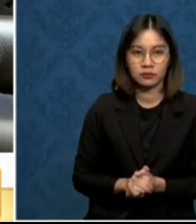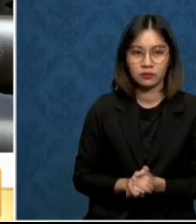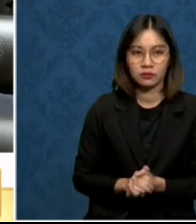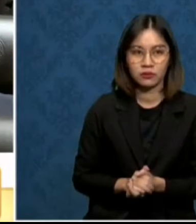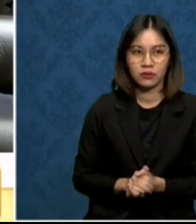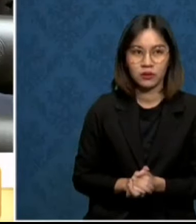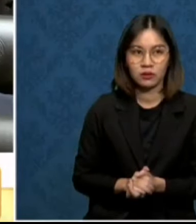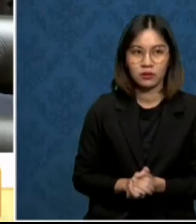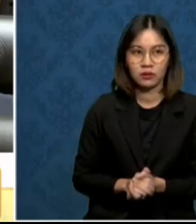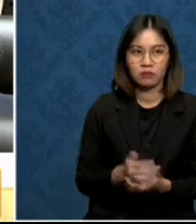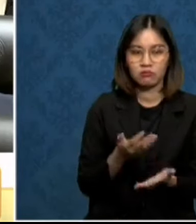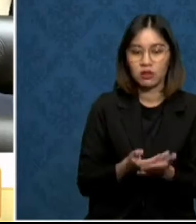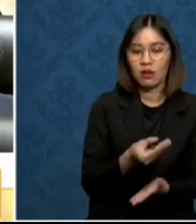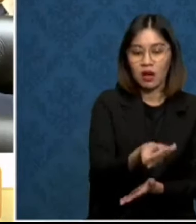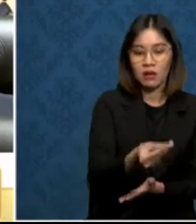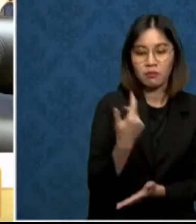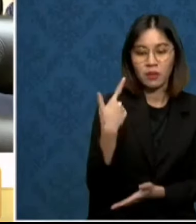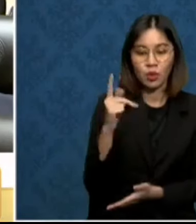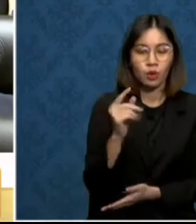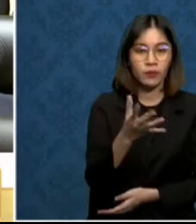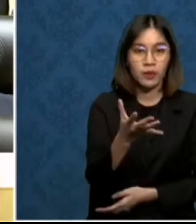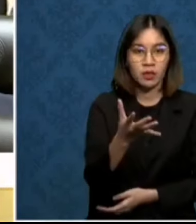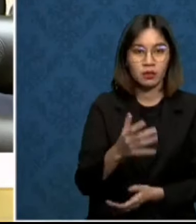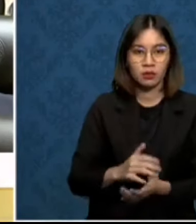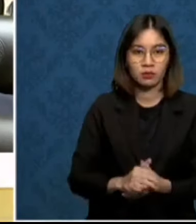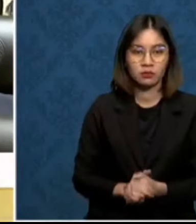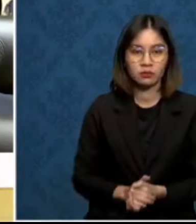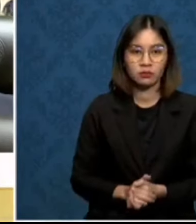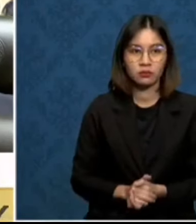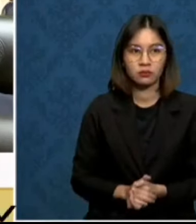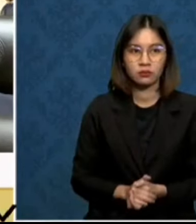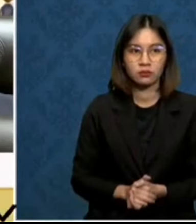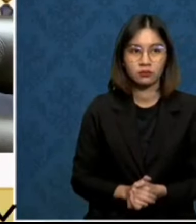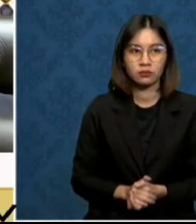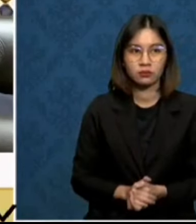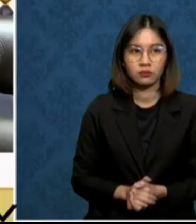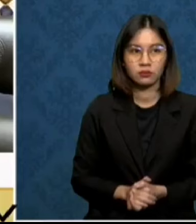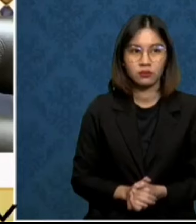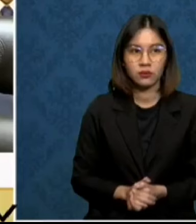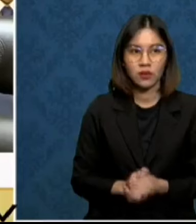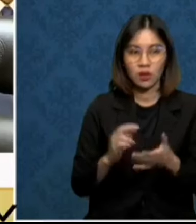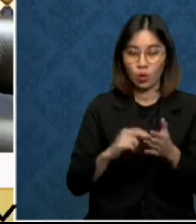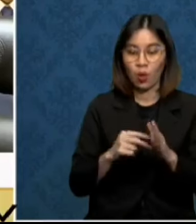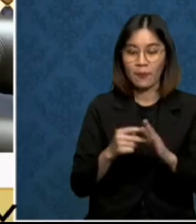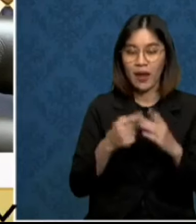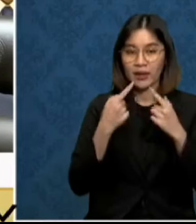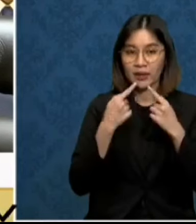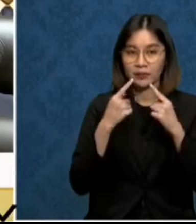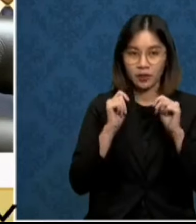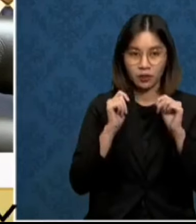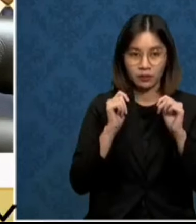แจกไปก็เสียของตรงนี้จึงเป็นคำ